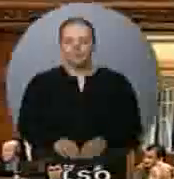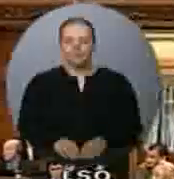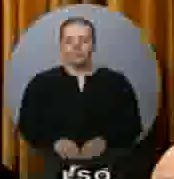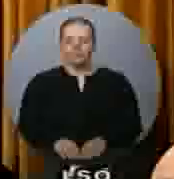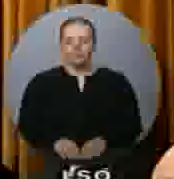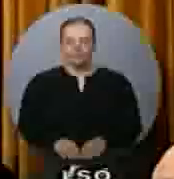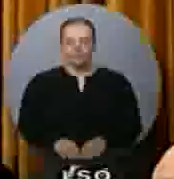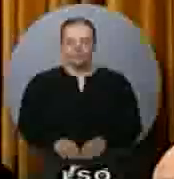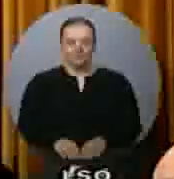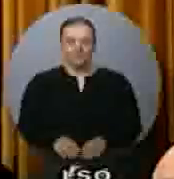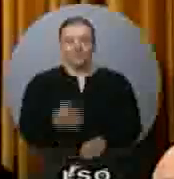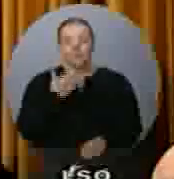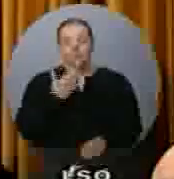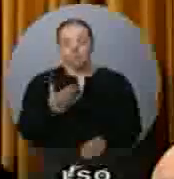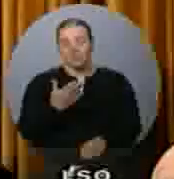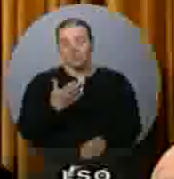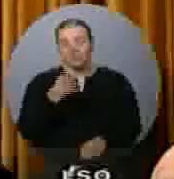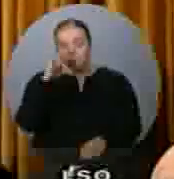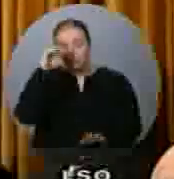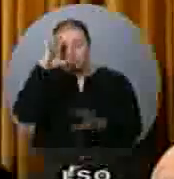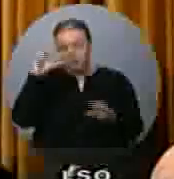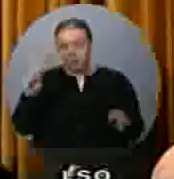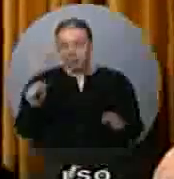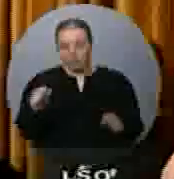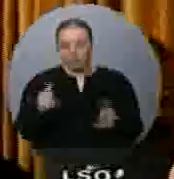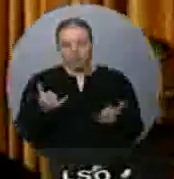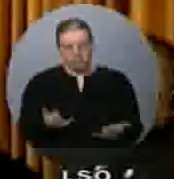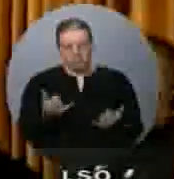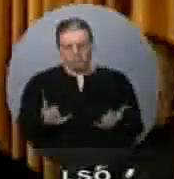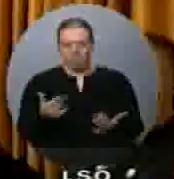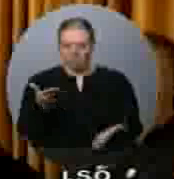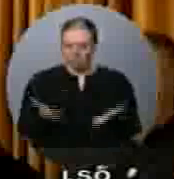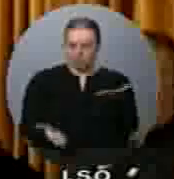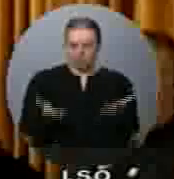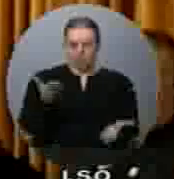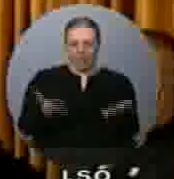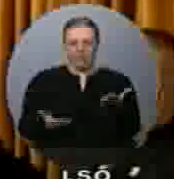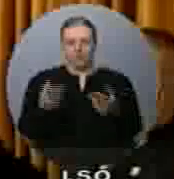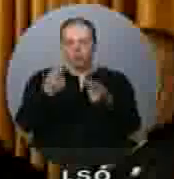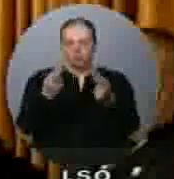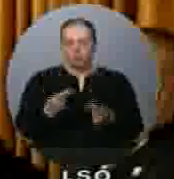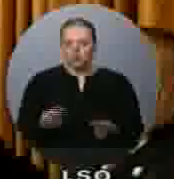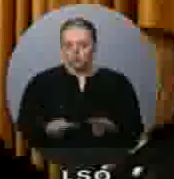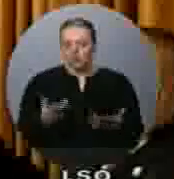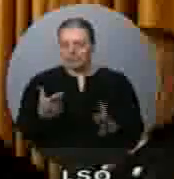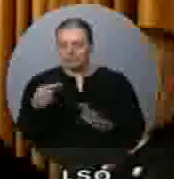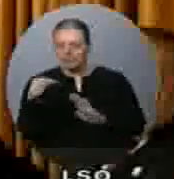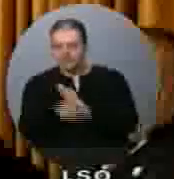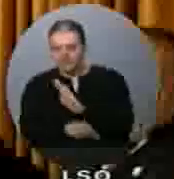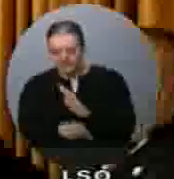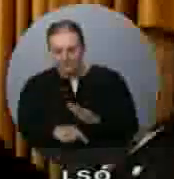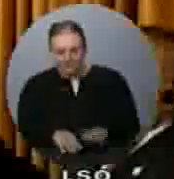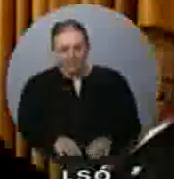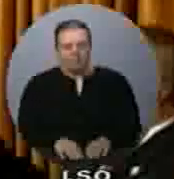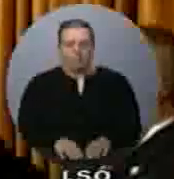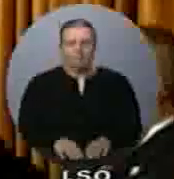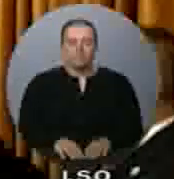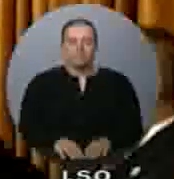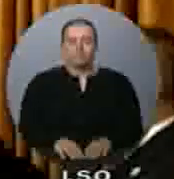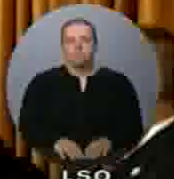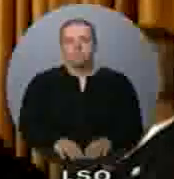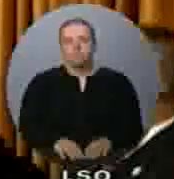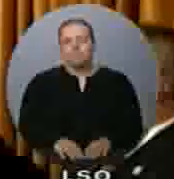Merci, Monsieur le Président. Nous sommes en bon train de balancer nos budgets et le déficit. I'd like to quote, if you wouldn't mind,